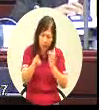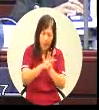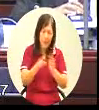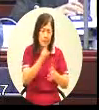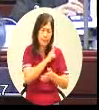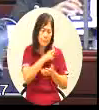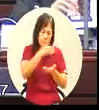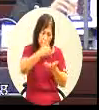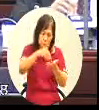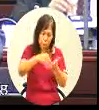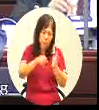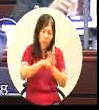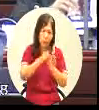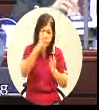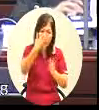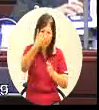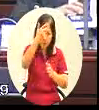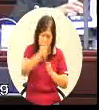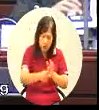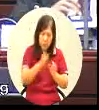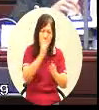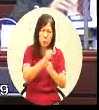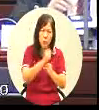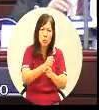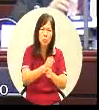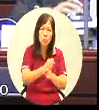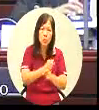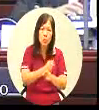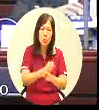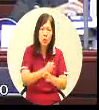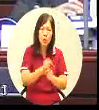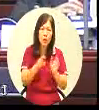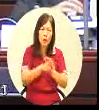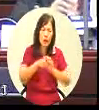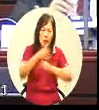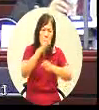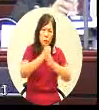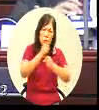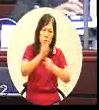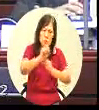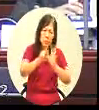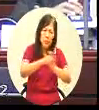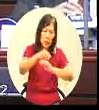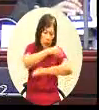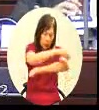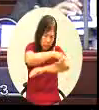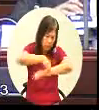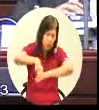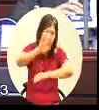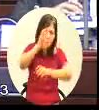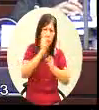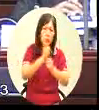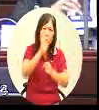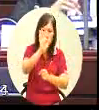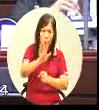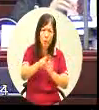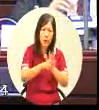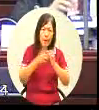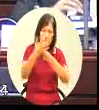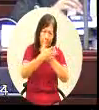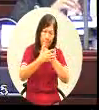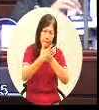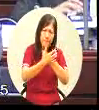编7亿的预算。做了那个，哎，叫什么？还提案前提，我们那保